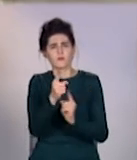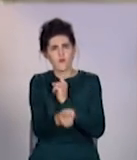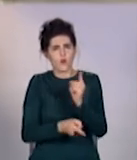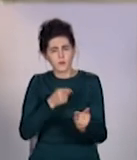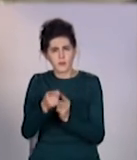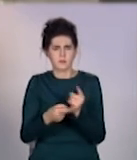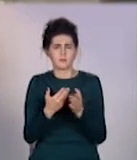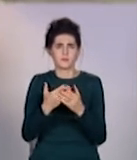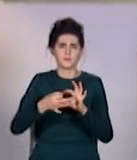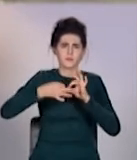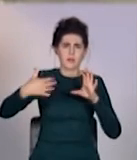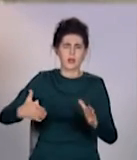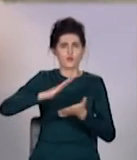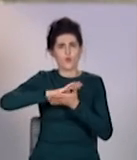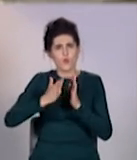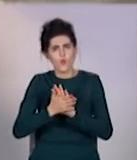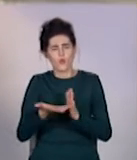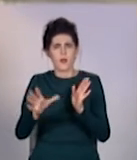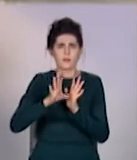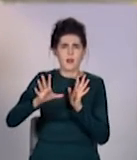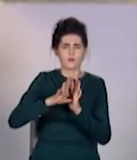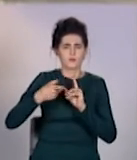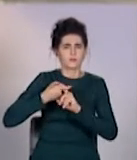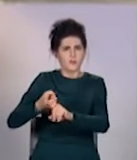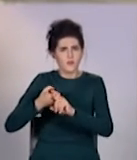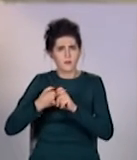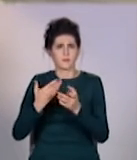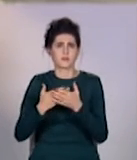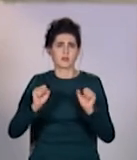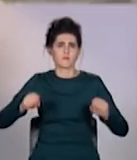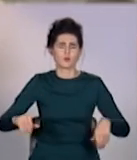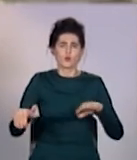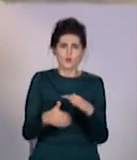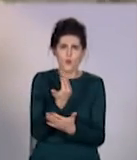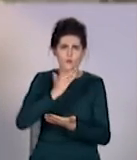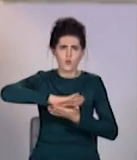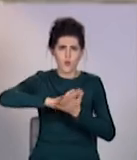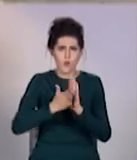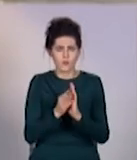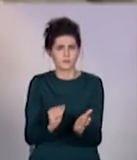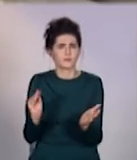переоформити або розірвати договори з постачальниками електроенергії, укласти договори